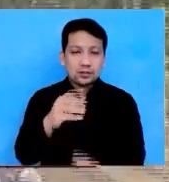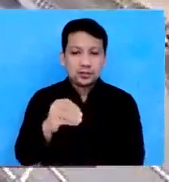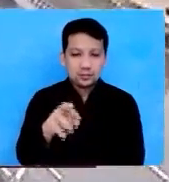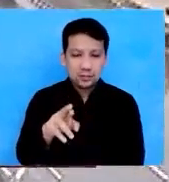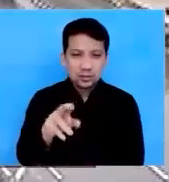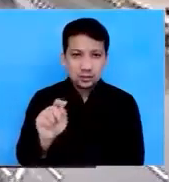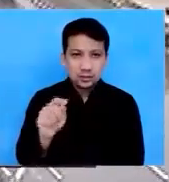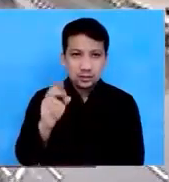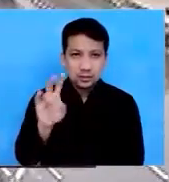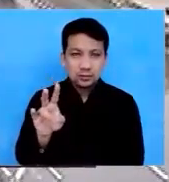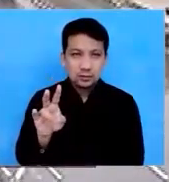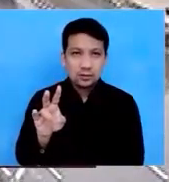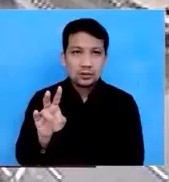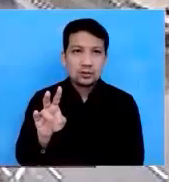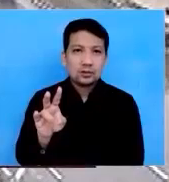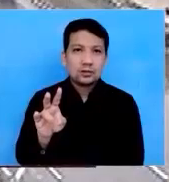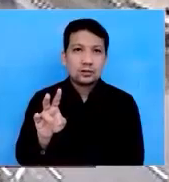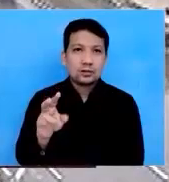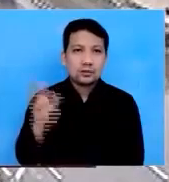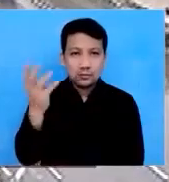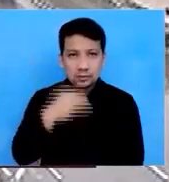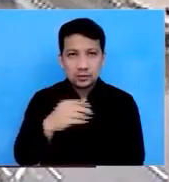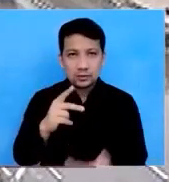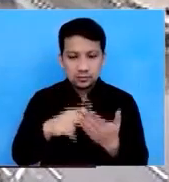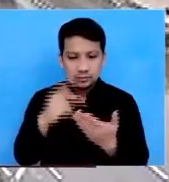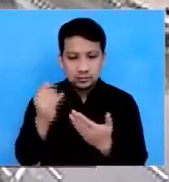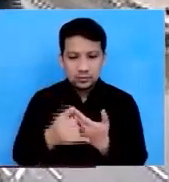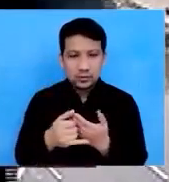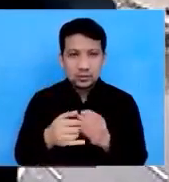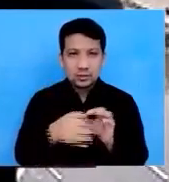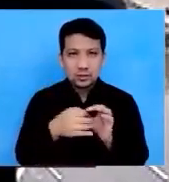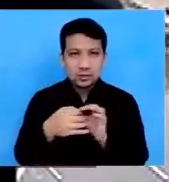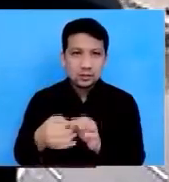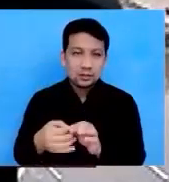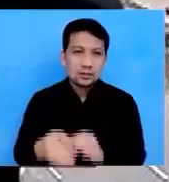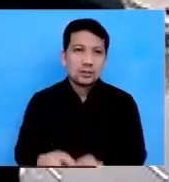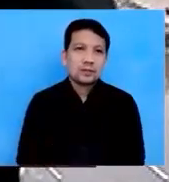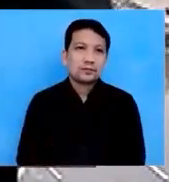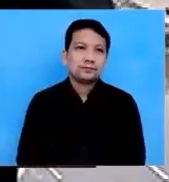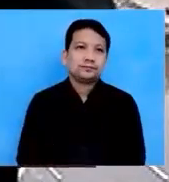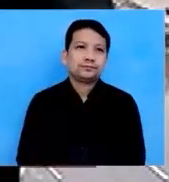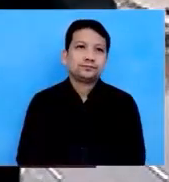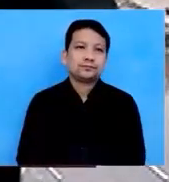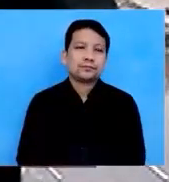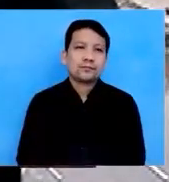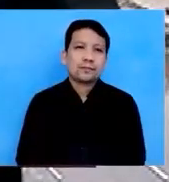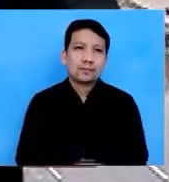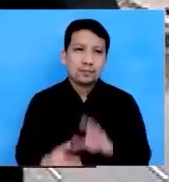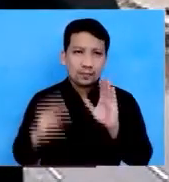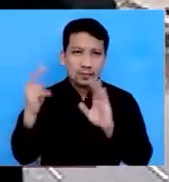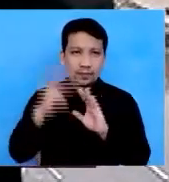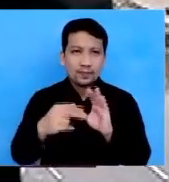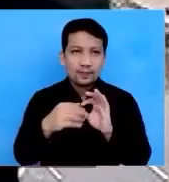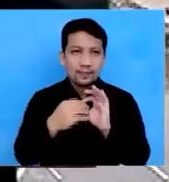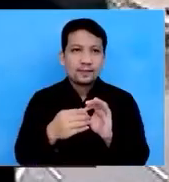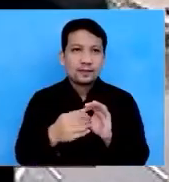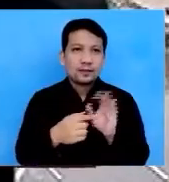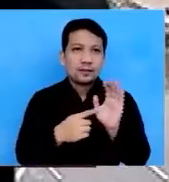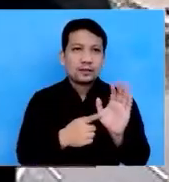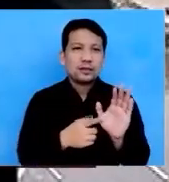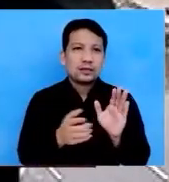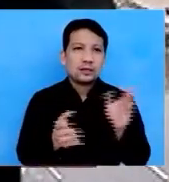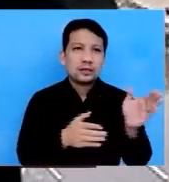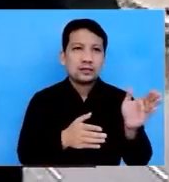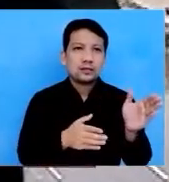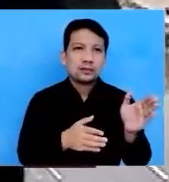7. Mukhang magandang proyekto nga itong tren na ito. Yun nga lang, isang video ng YouTuber na si Salomo21 ang